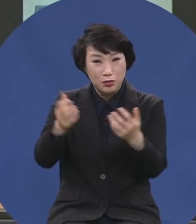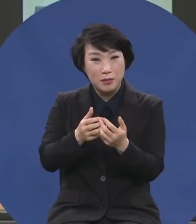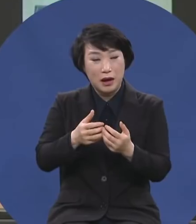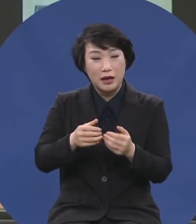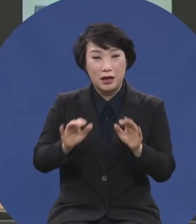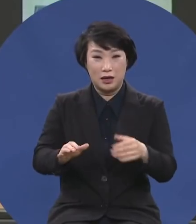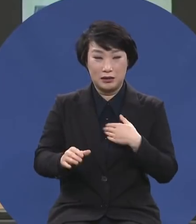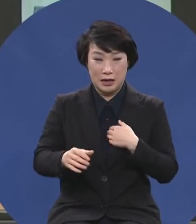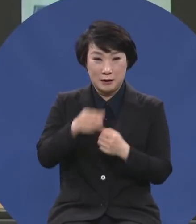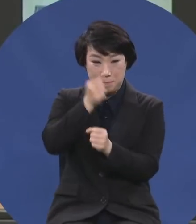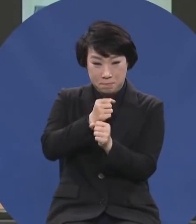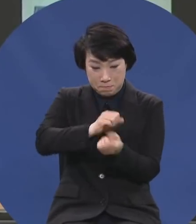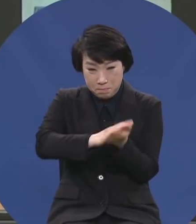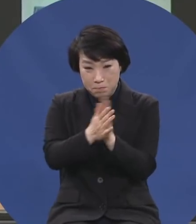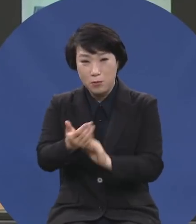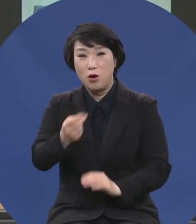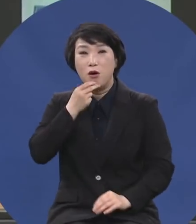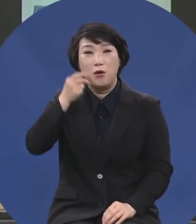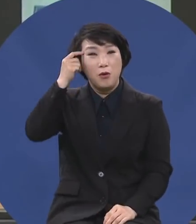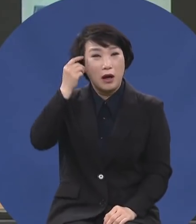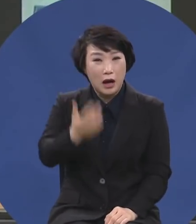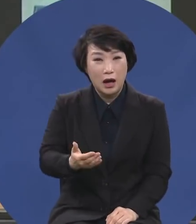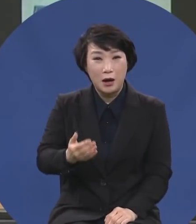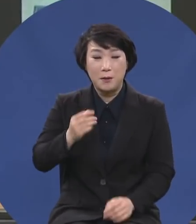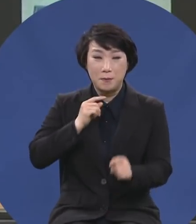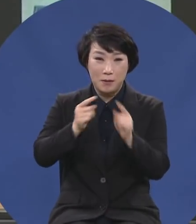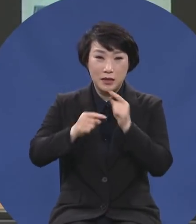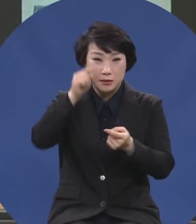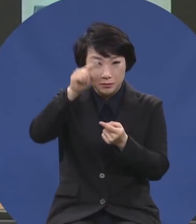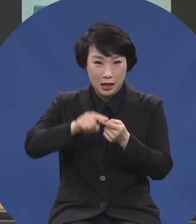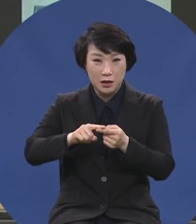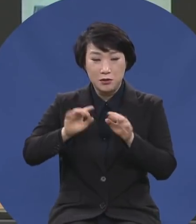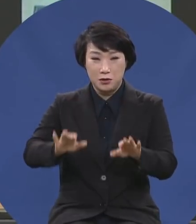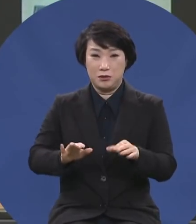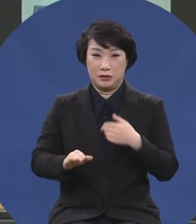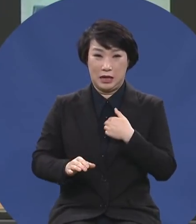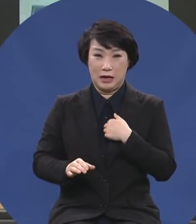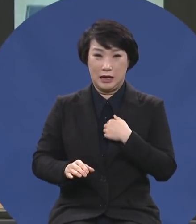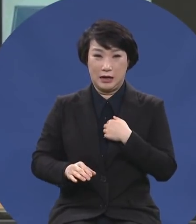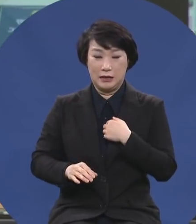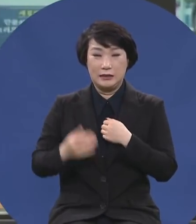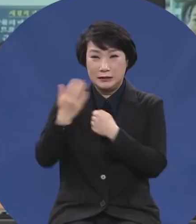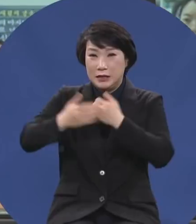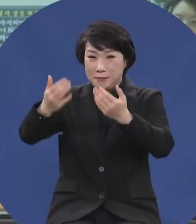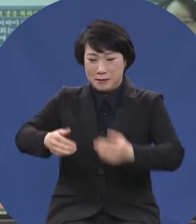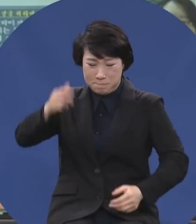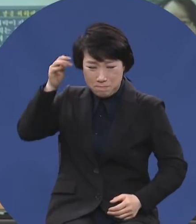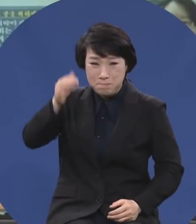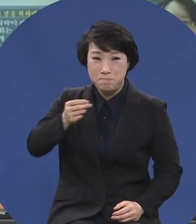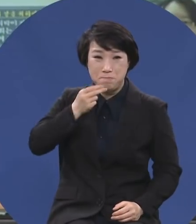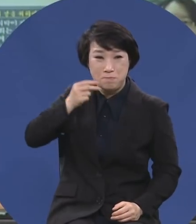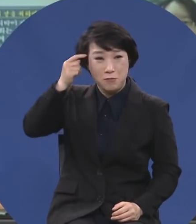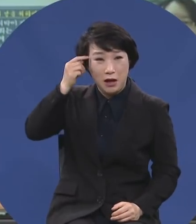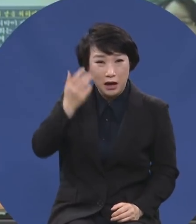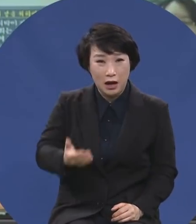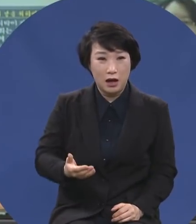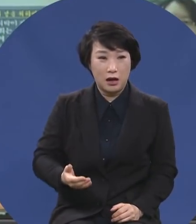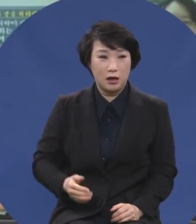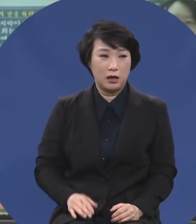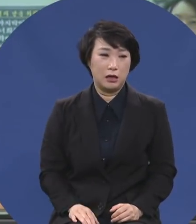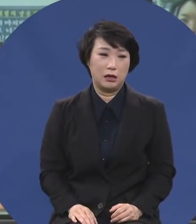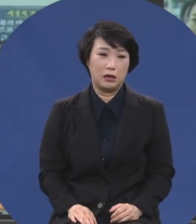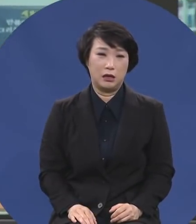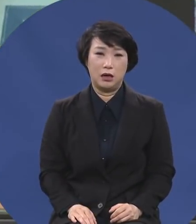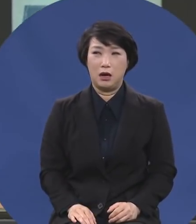충만하게 나를 만들지 않느냐 그 말이요. 왜 말씀에 악착같이 은혜 받지 않느냐.